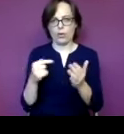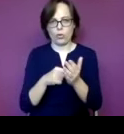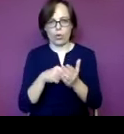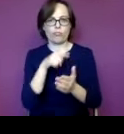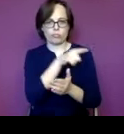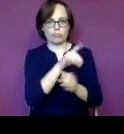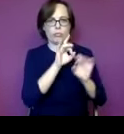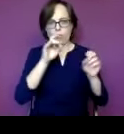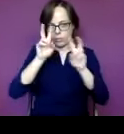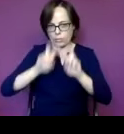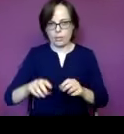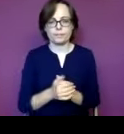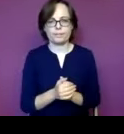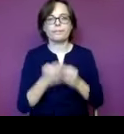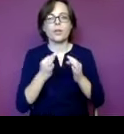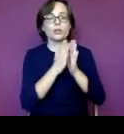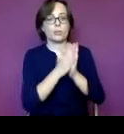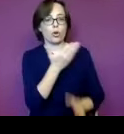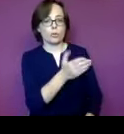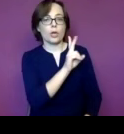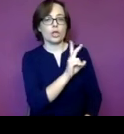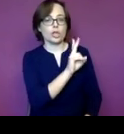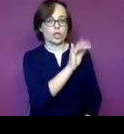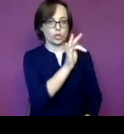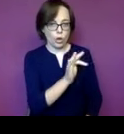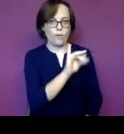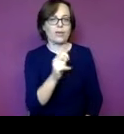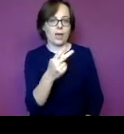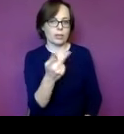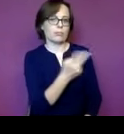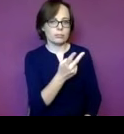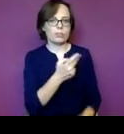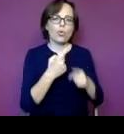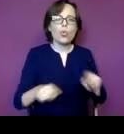Krzysia, Krzysztofa i Janka, żeby zrobili krótkie wprowadzenie.